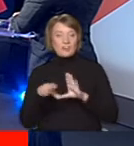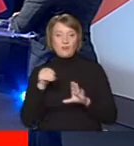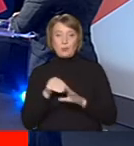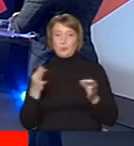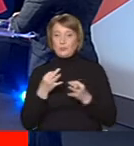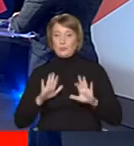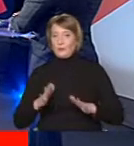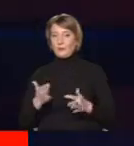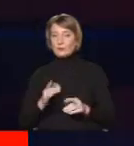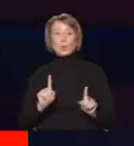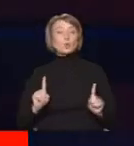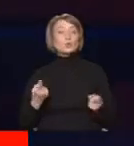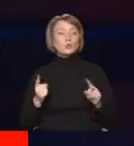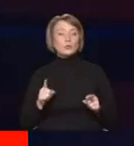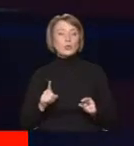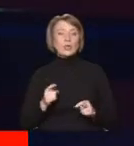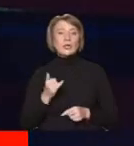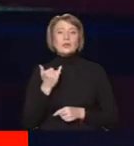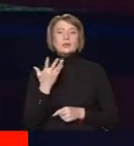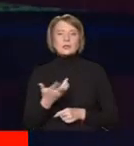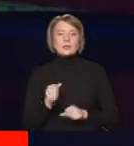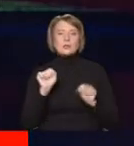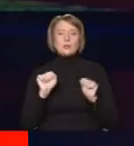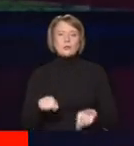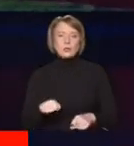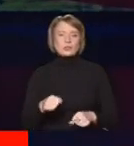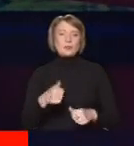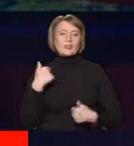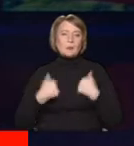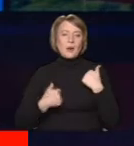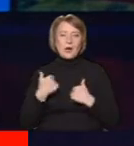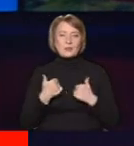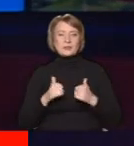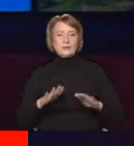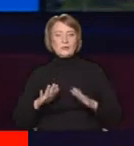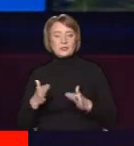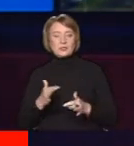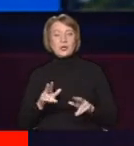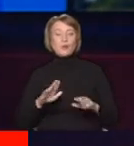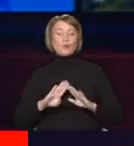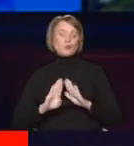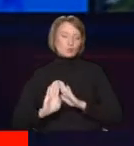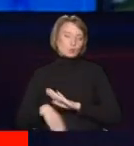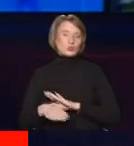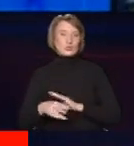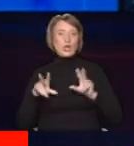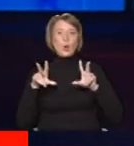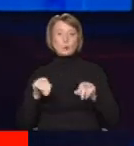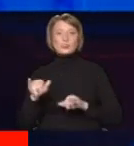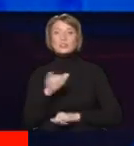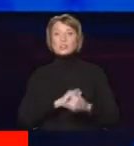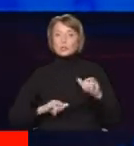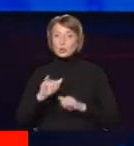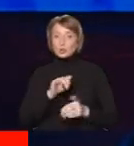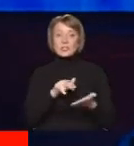Чому? Тому що можна скільки завгодно змагатися от в цих моментах, так, риторичних, в пустих обіцянках, але якщо ти туди йдеш, в